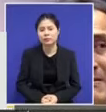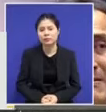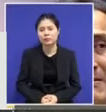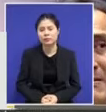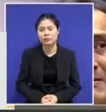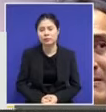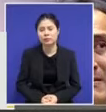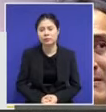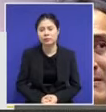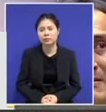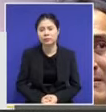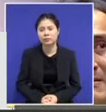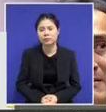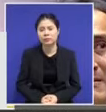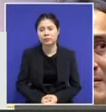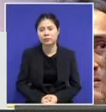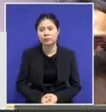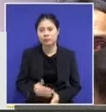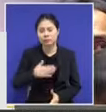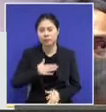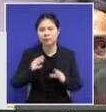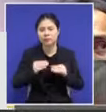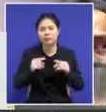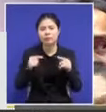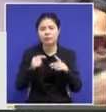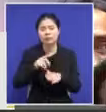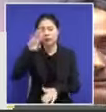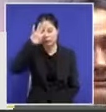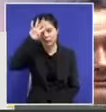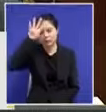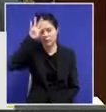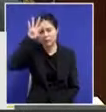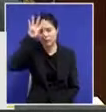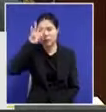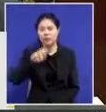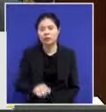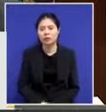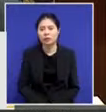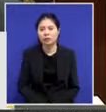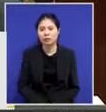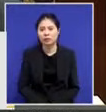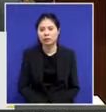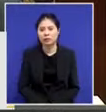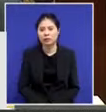ผมเห็นชอบกับธนาธรจึงรุ่งเรืองกิจครับขอบคุณครับ